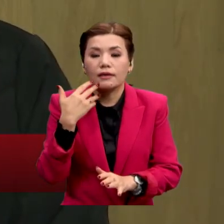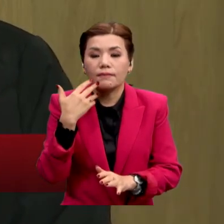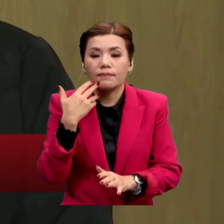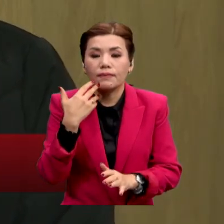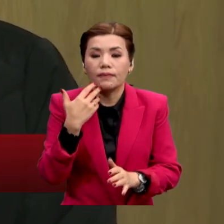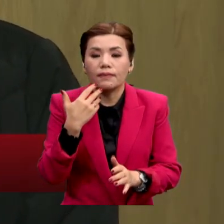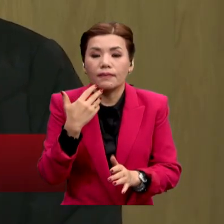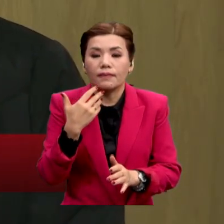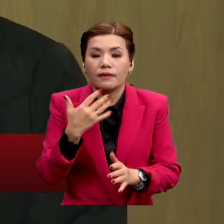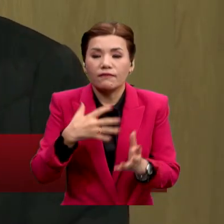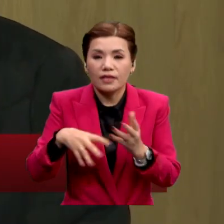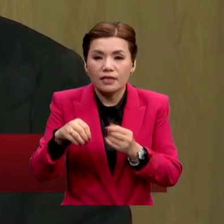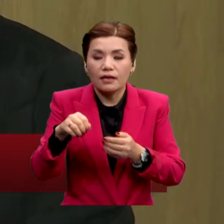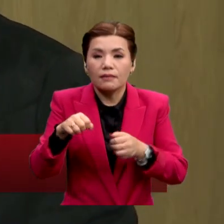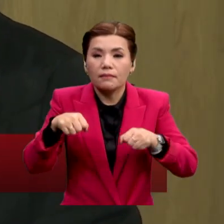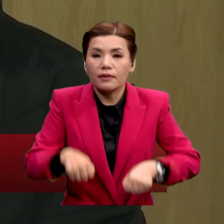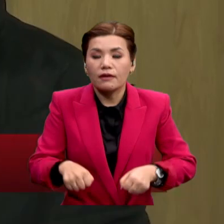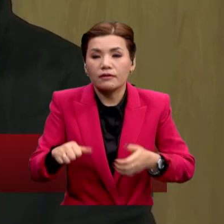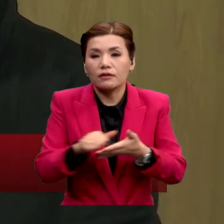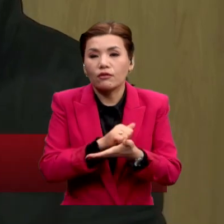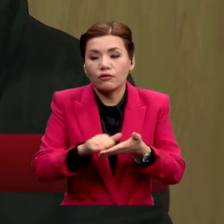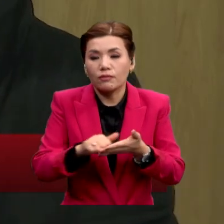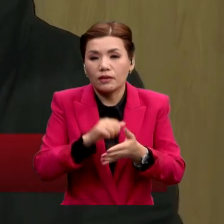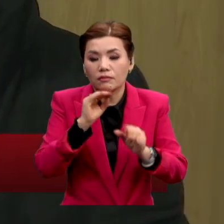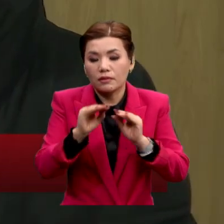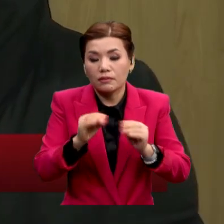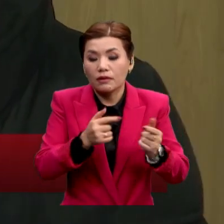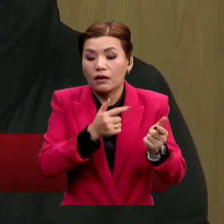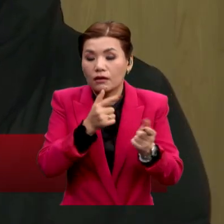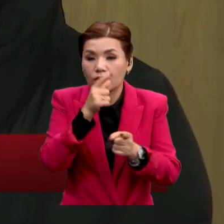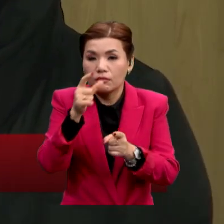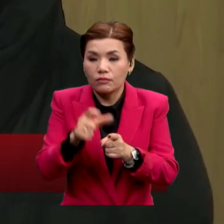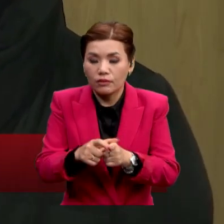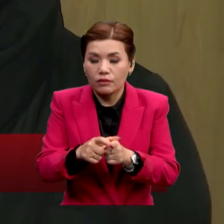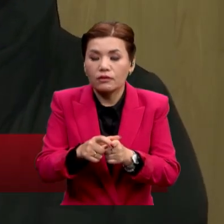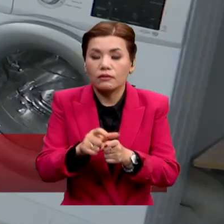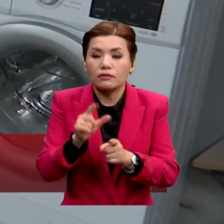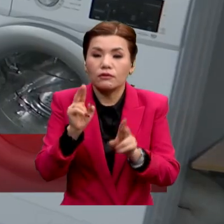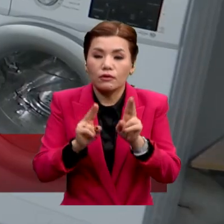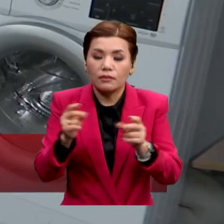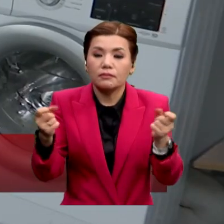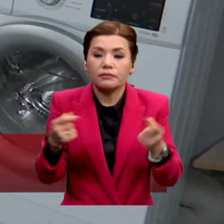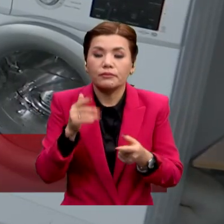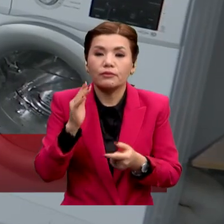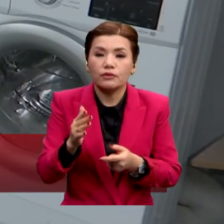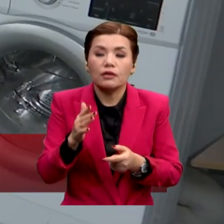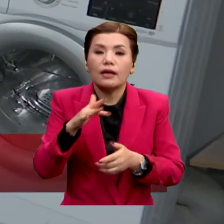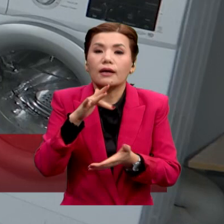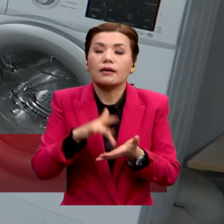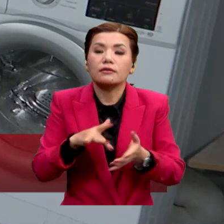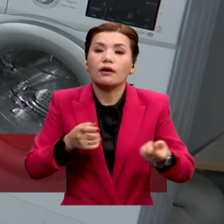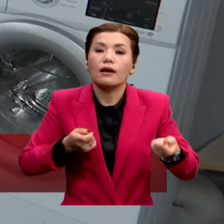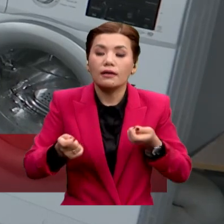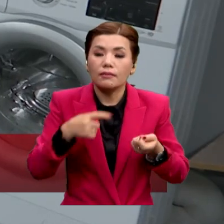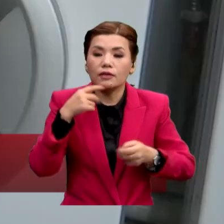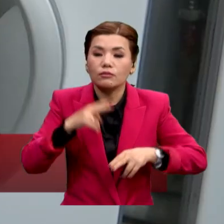как все правоустанавливающие документы на объект будут приведены в соответствии с нормами. Между тем, в городском акимате о